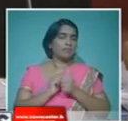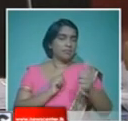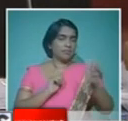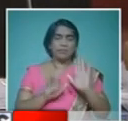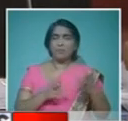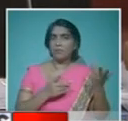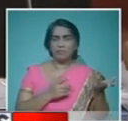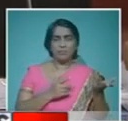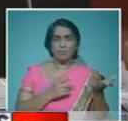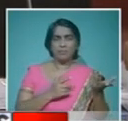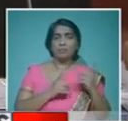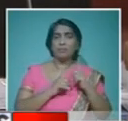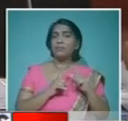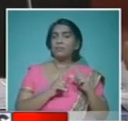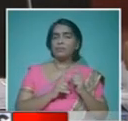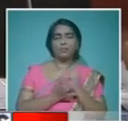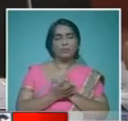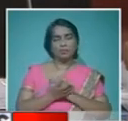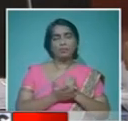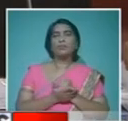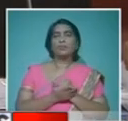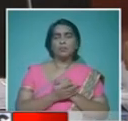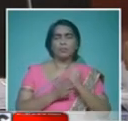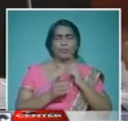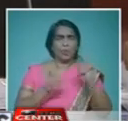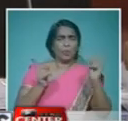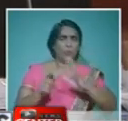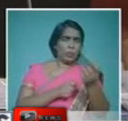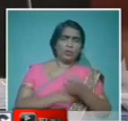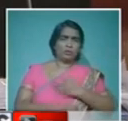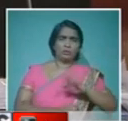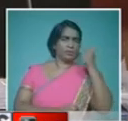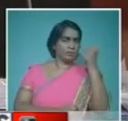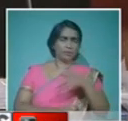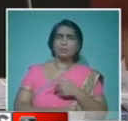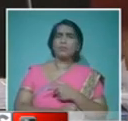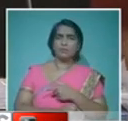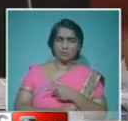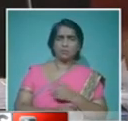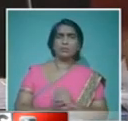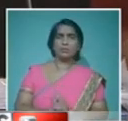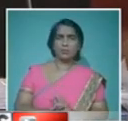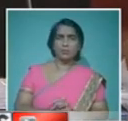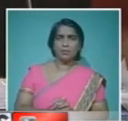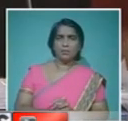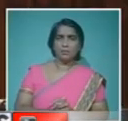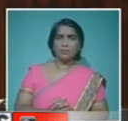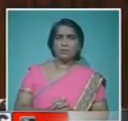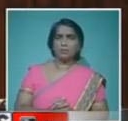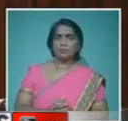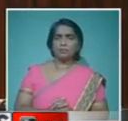නැත්තම් මේ අධ්‍යාපනය සම්පූර්ණ අපි හෙලා දකිනවා තරේ මේ මේ මේ මේ මේ ප්‍රහාරය. ඔව් මන්ත්‍රීවරයා.